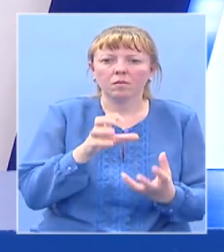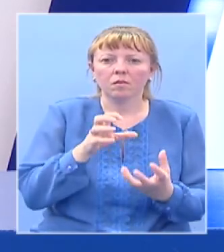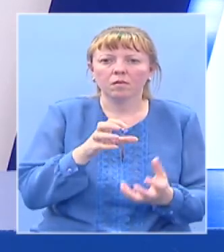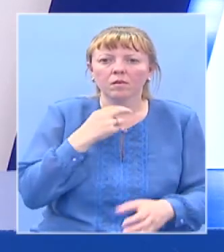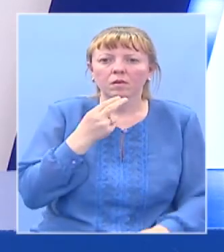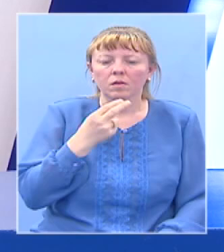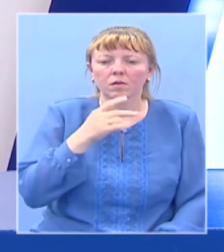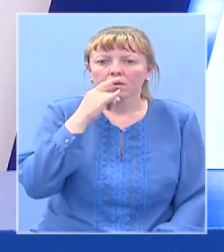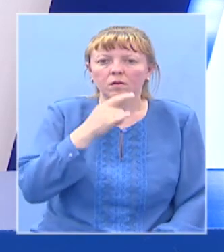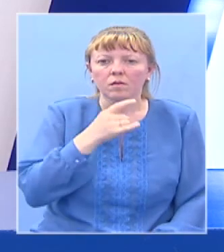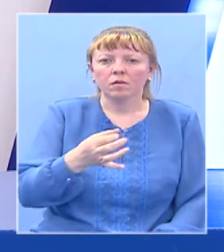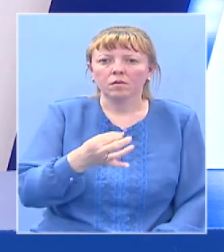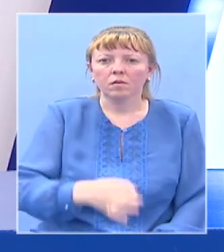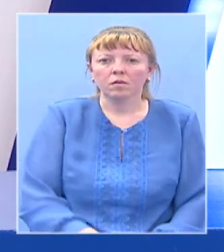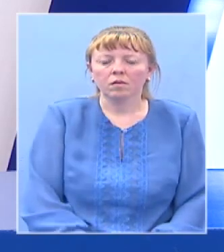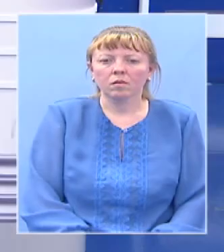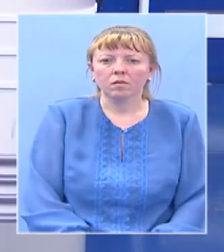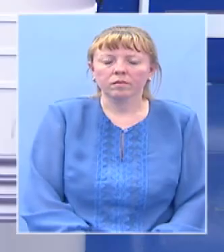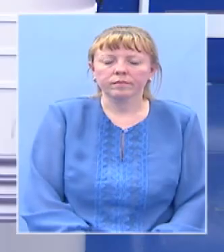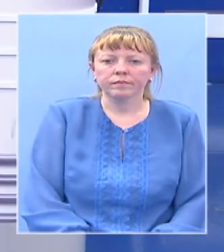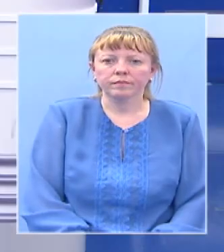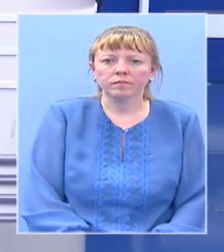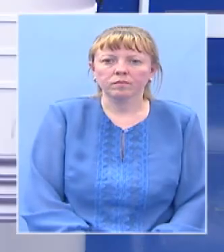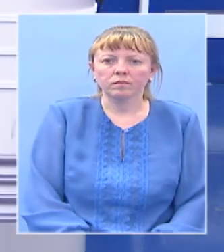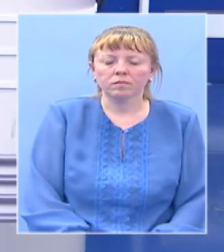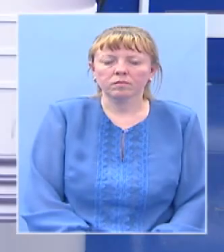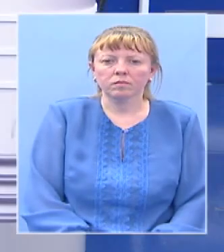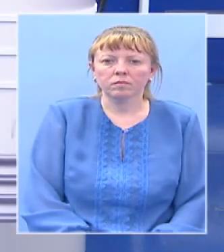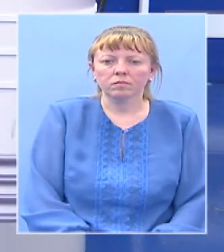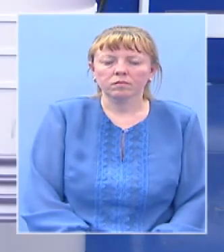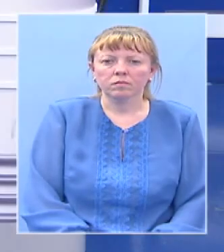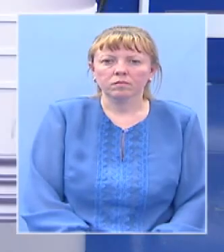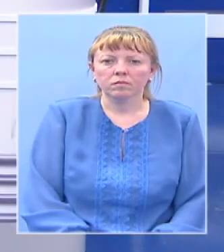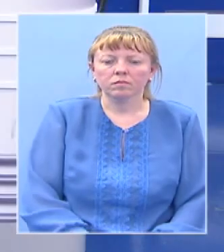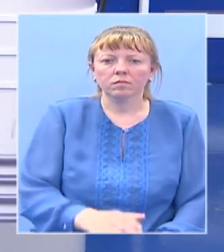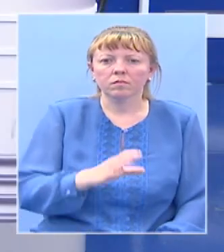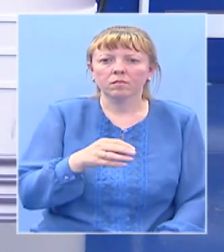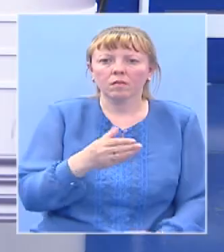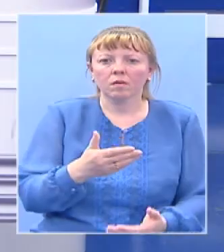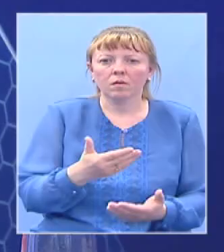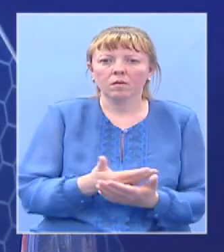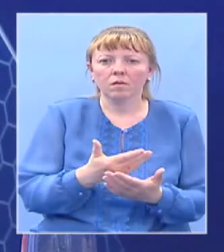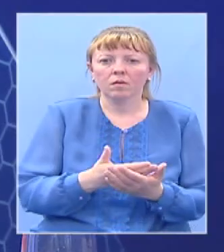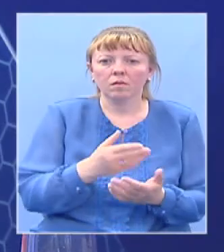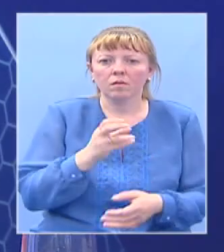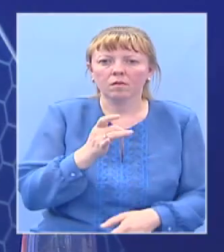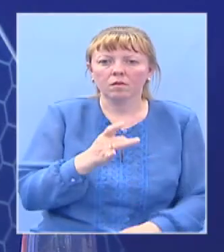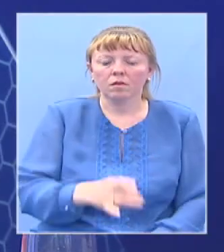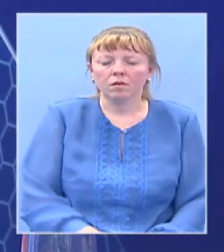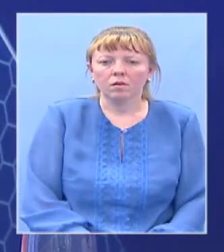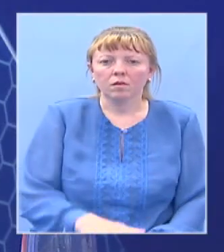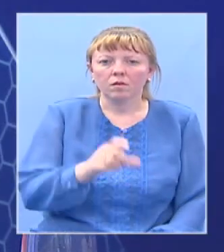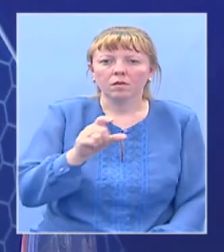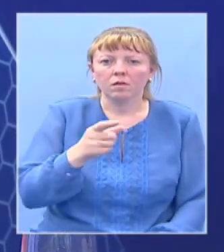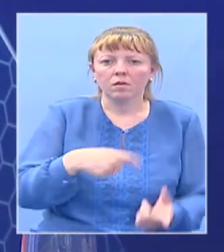контроля по западно-казахстанской области Здравствуйте Напоминаю что наша передача проходит в прямом эфире телефоны для